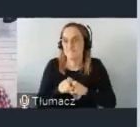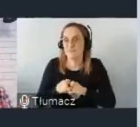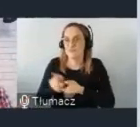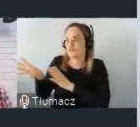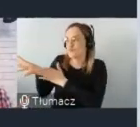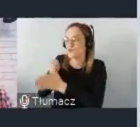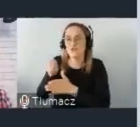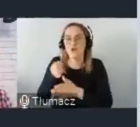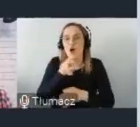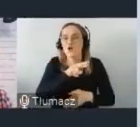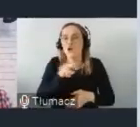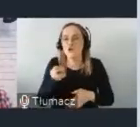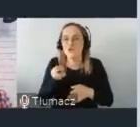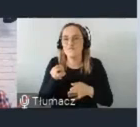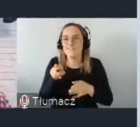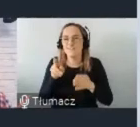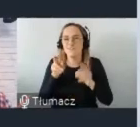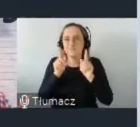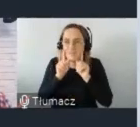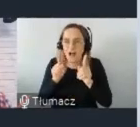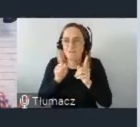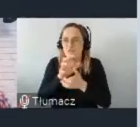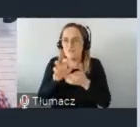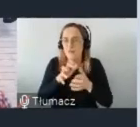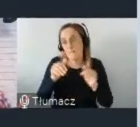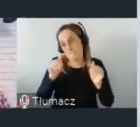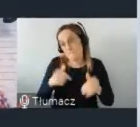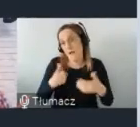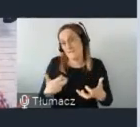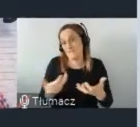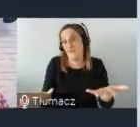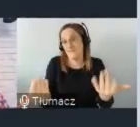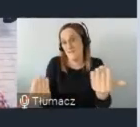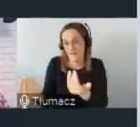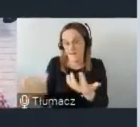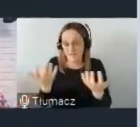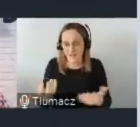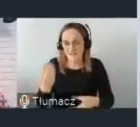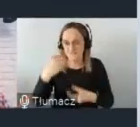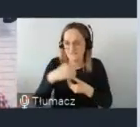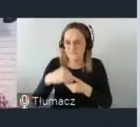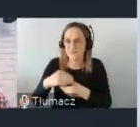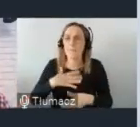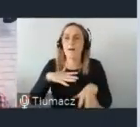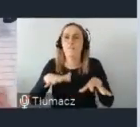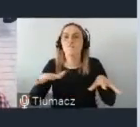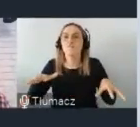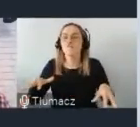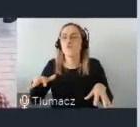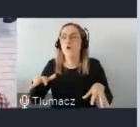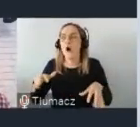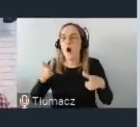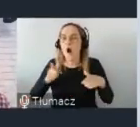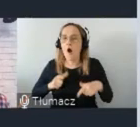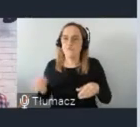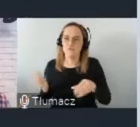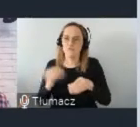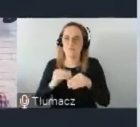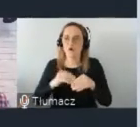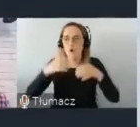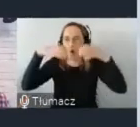ale spróbuję zachęcić i zainspirować do tego, żeby próbować. Mam sporo uczestników szkoleń, którzy boją się nałożyć te gogle na